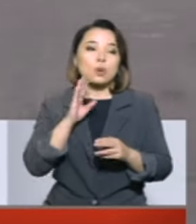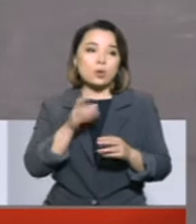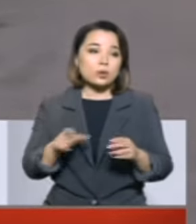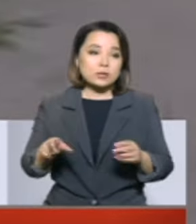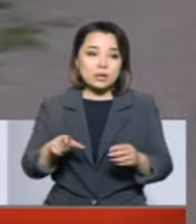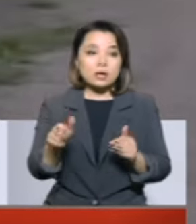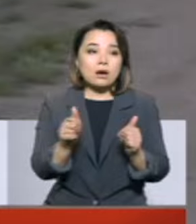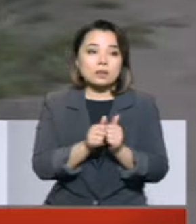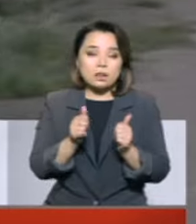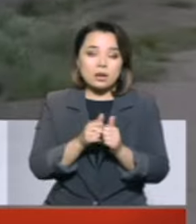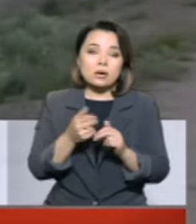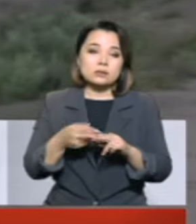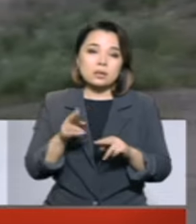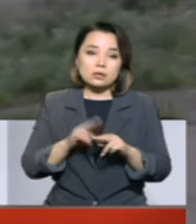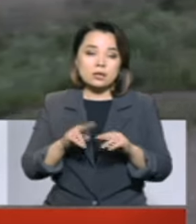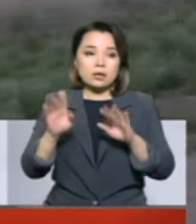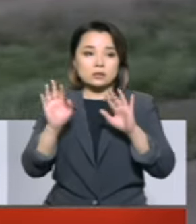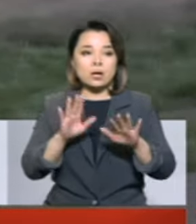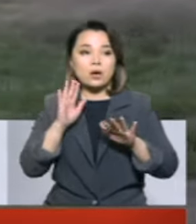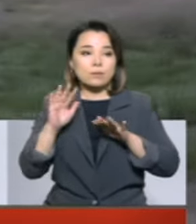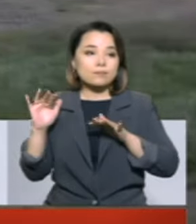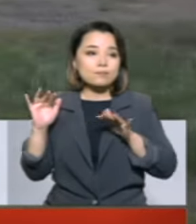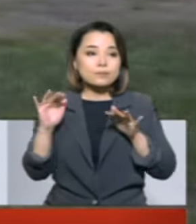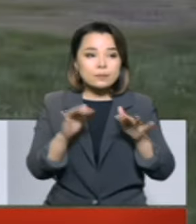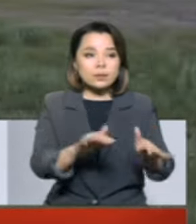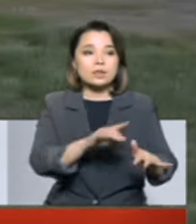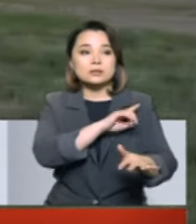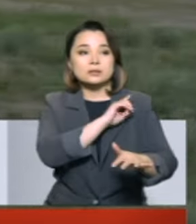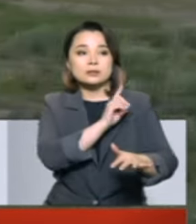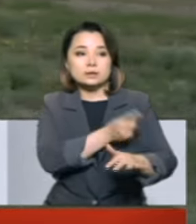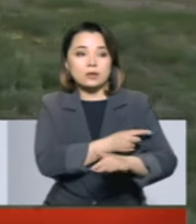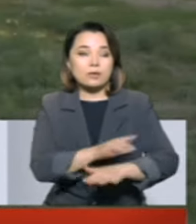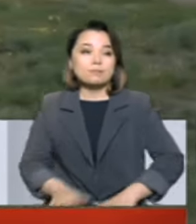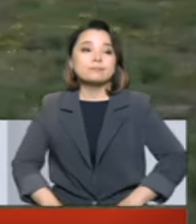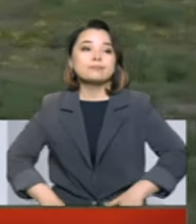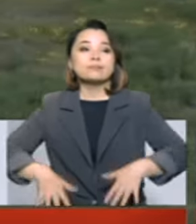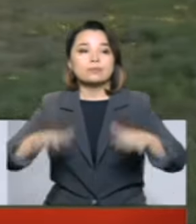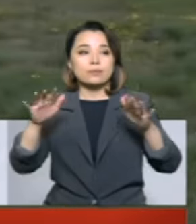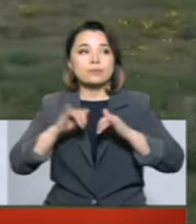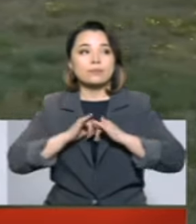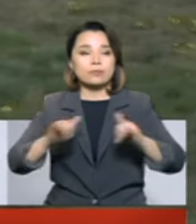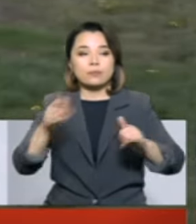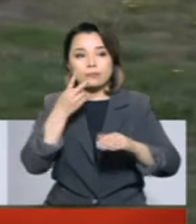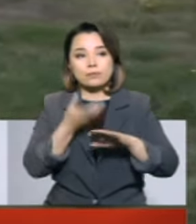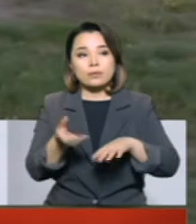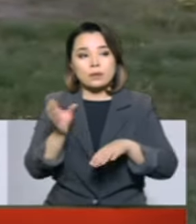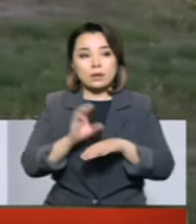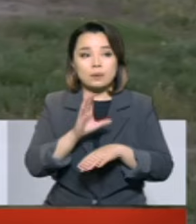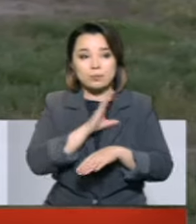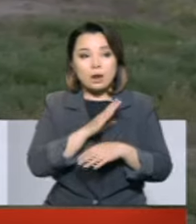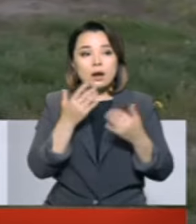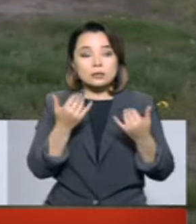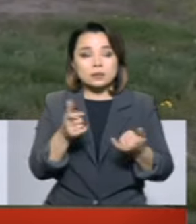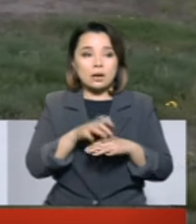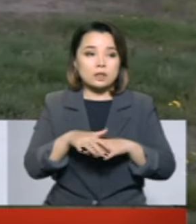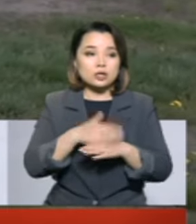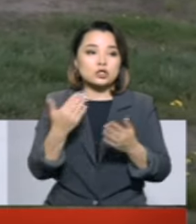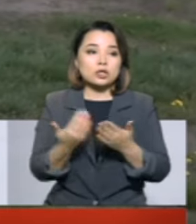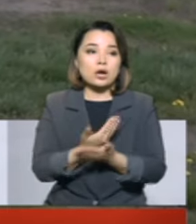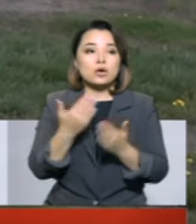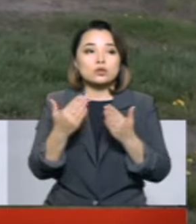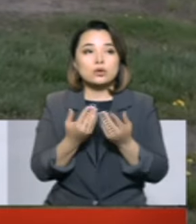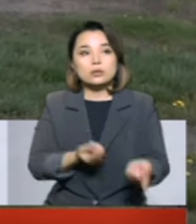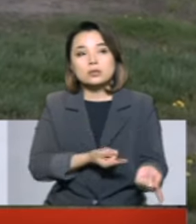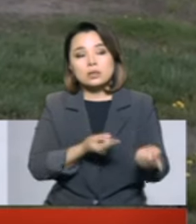орналасқан мына үйлерге қарғын су қатты екпінмен кіріп, жолындағыны жайпап кеткен. Сондықтан халықты жаңа